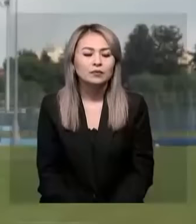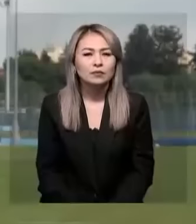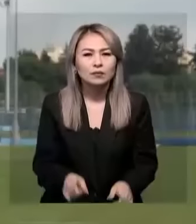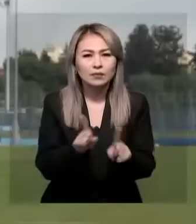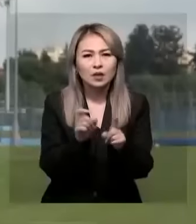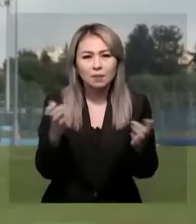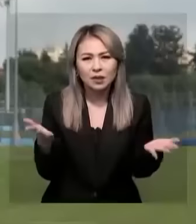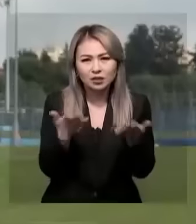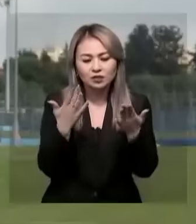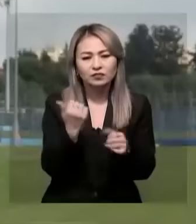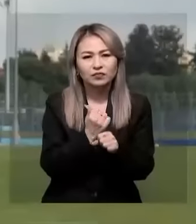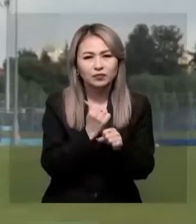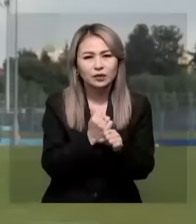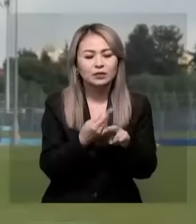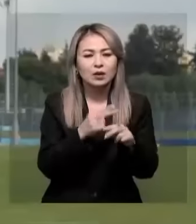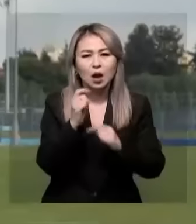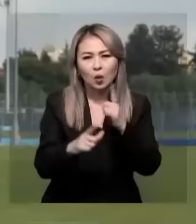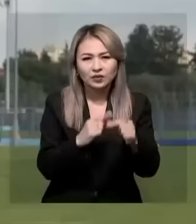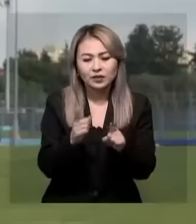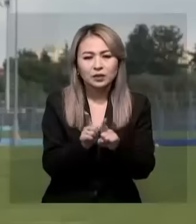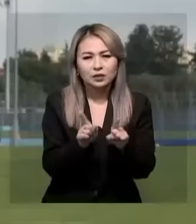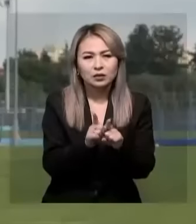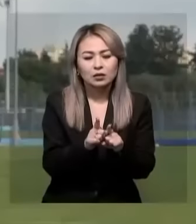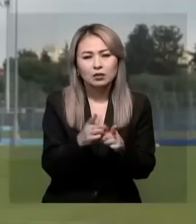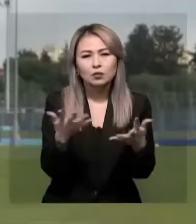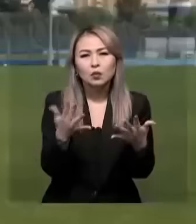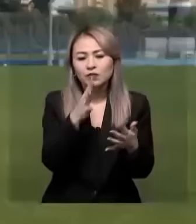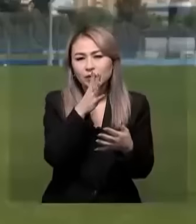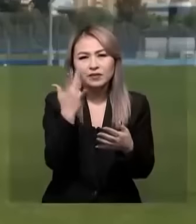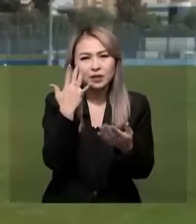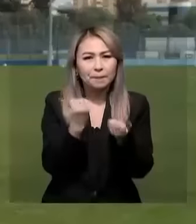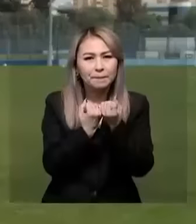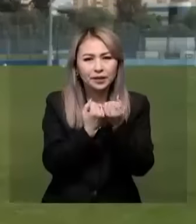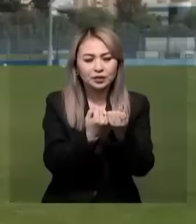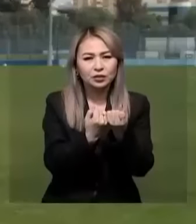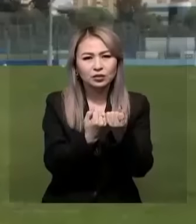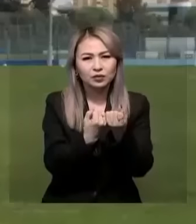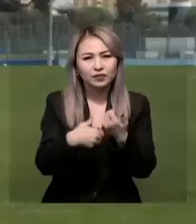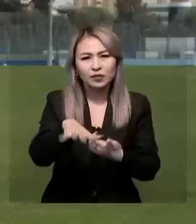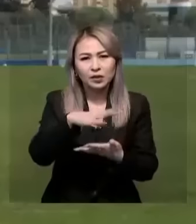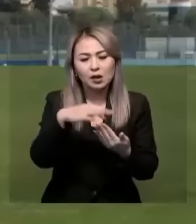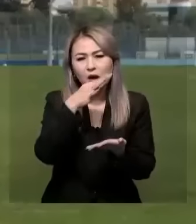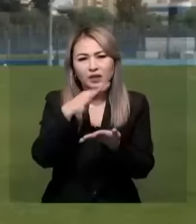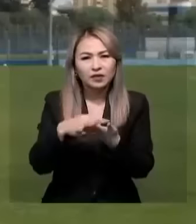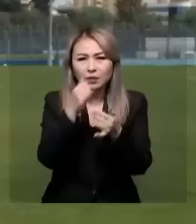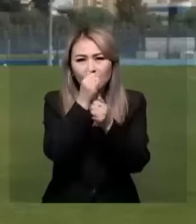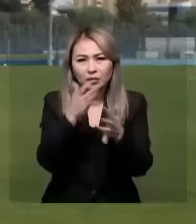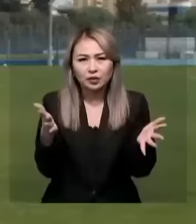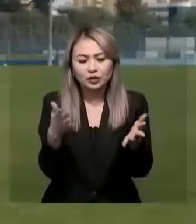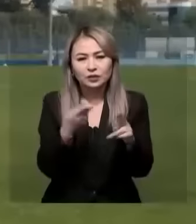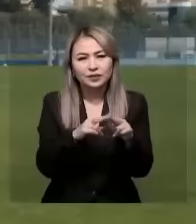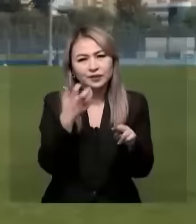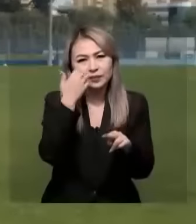жатқанымызға менде осындай бана ауысып жатыр деген қанша поддержка келіп жатыр. Бүкіліне енді ответ бере алмай жатырмын. Осы сіздер